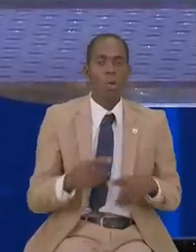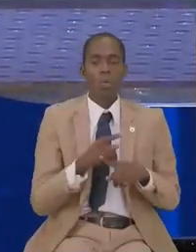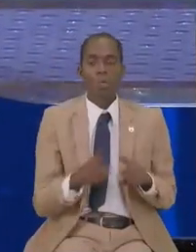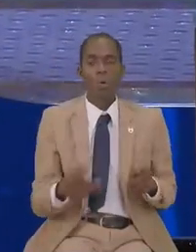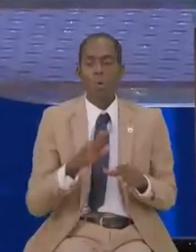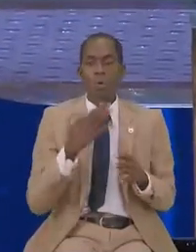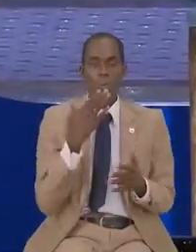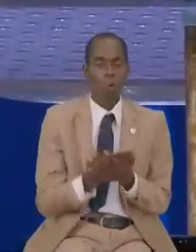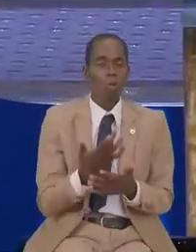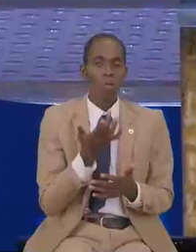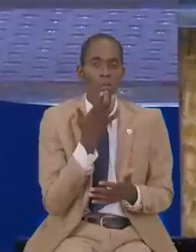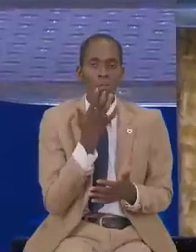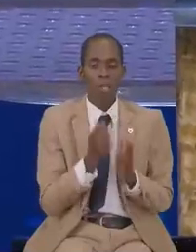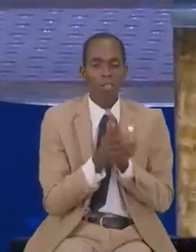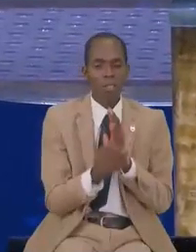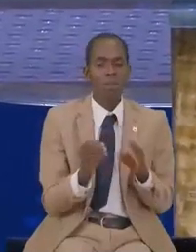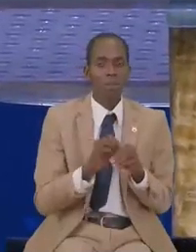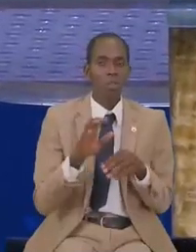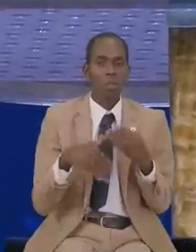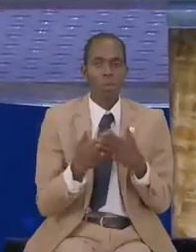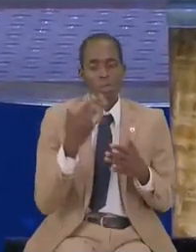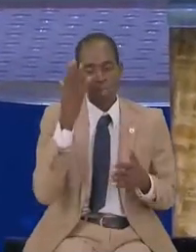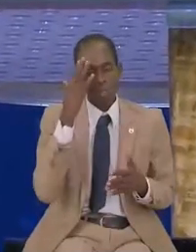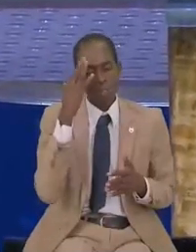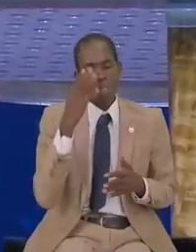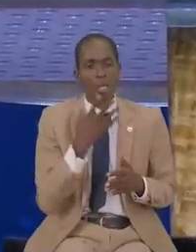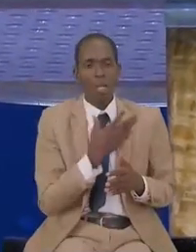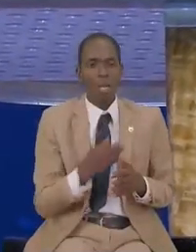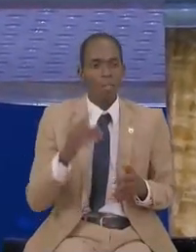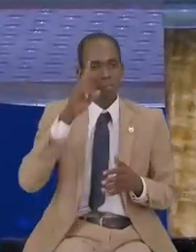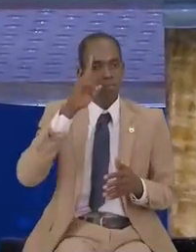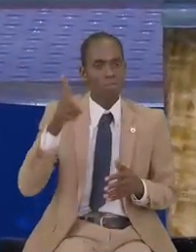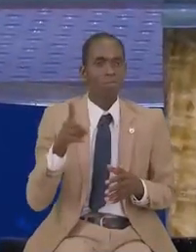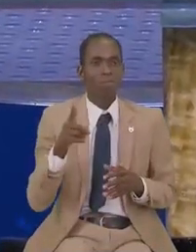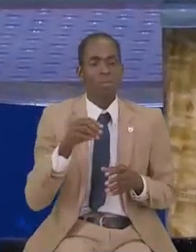sagesse, d'intelligence et d'instruction.